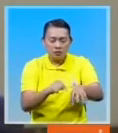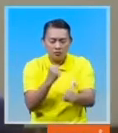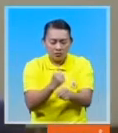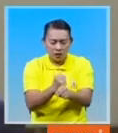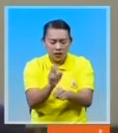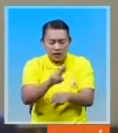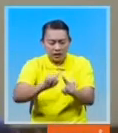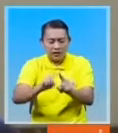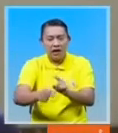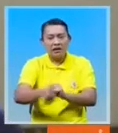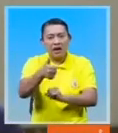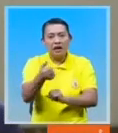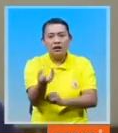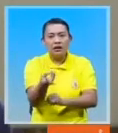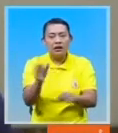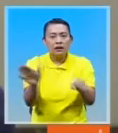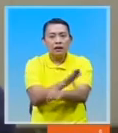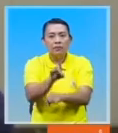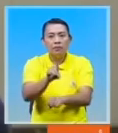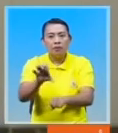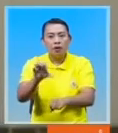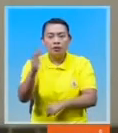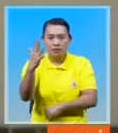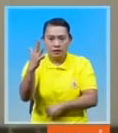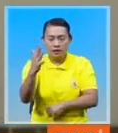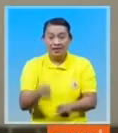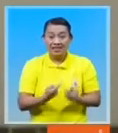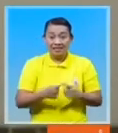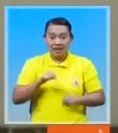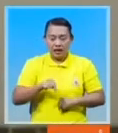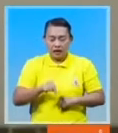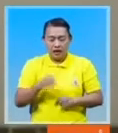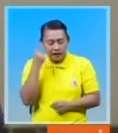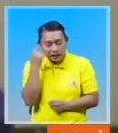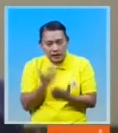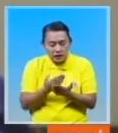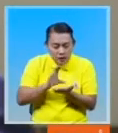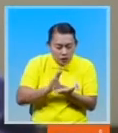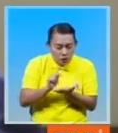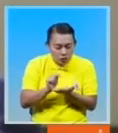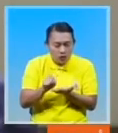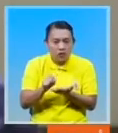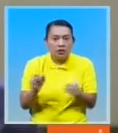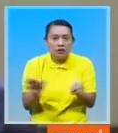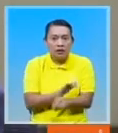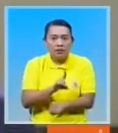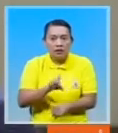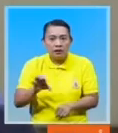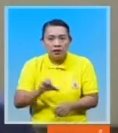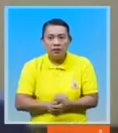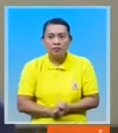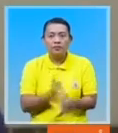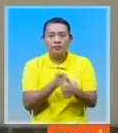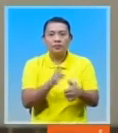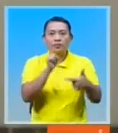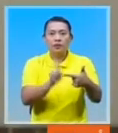วันนี้มันยังใช้งานได้เต็มร้อยแต่ท่านคิดจากต้นทุนเต็มร้อยอันนี้ก็เป็นเรื่องที่หนึ่งเรื่องที่สองการตั้งราคาเนี่